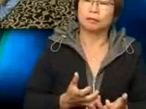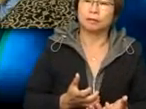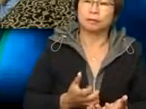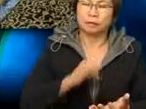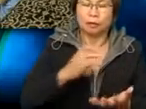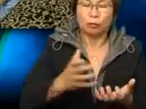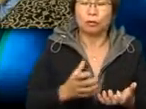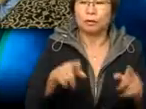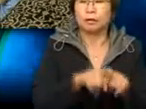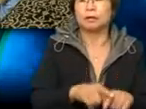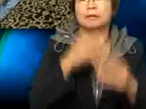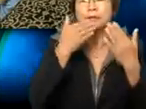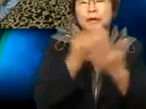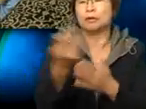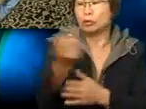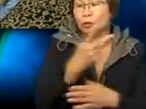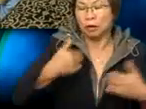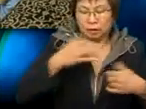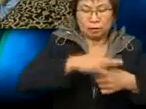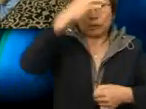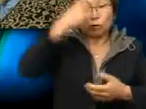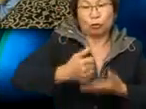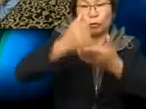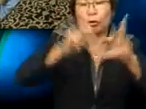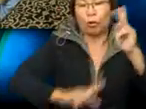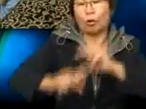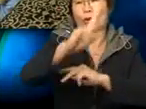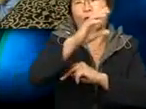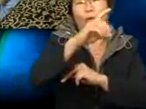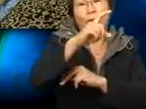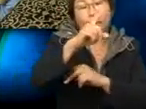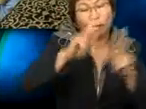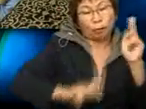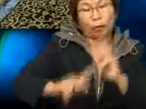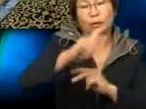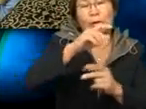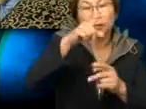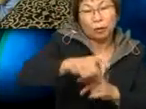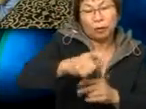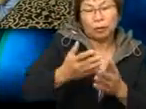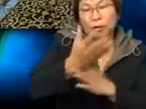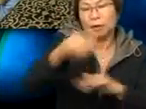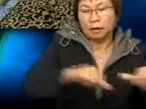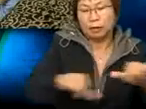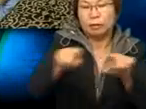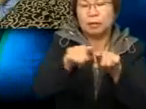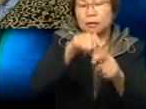Baguslah, Chris, Aiman. Kalau kamu berdua ni ada semangat untuk membantu orang-orang yang memerlukan melalui aktiviti seperti ini.